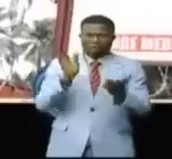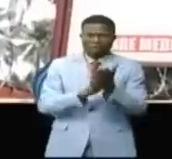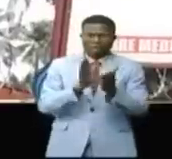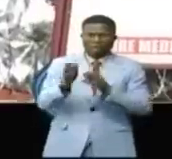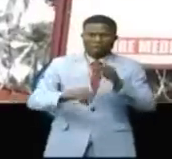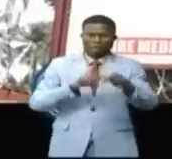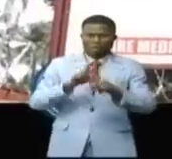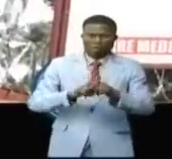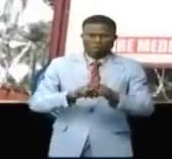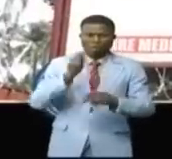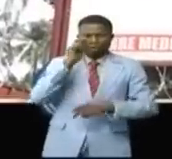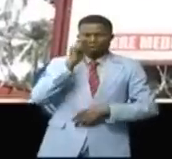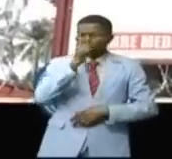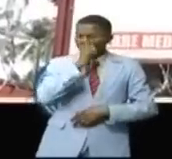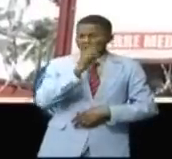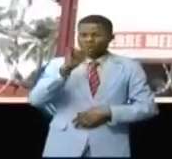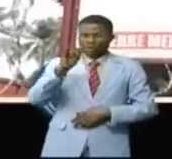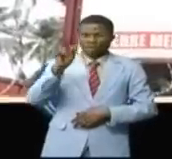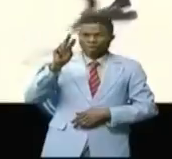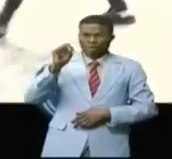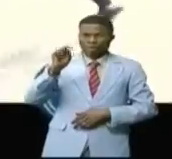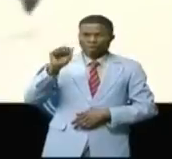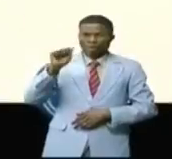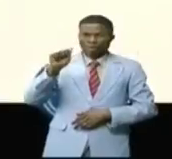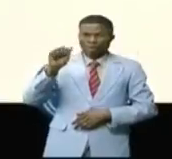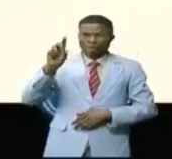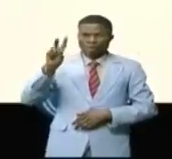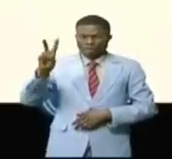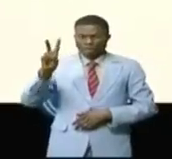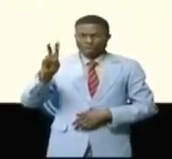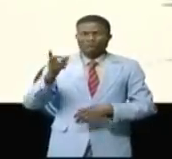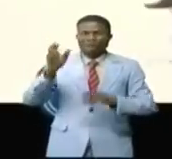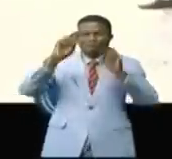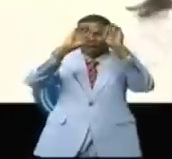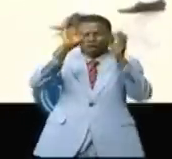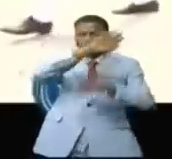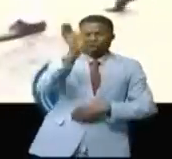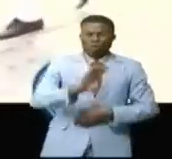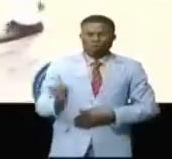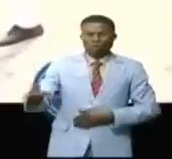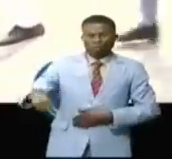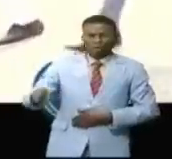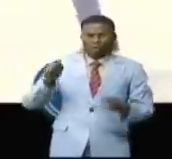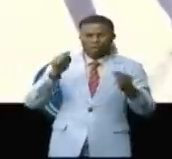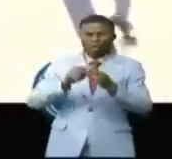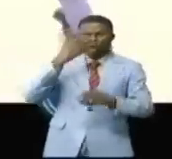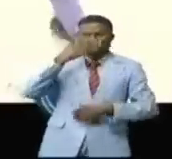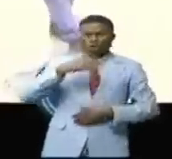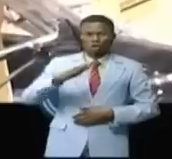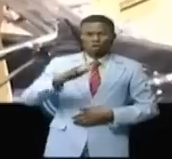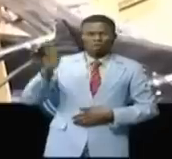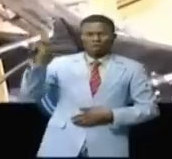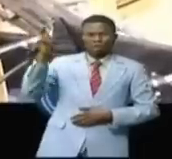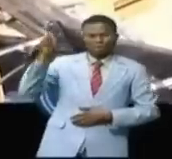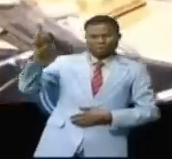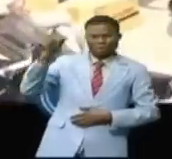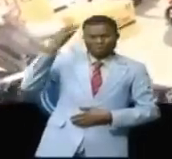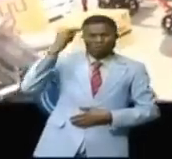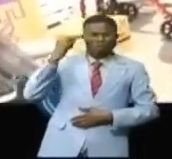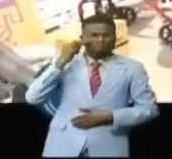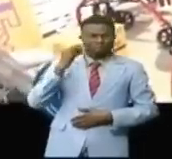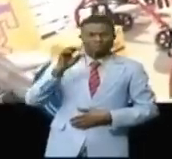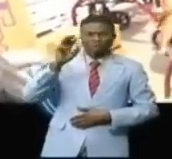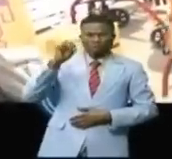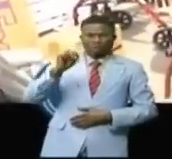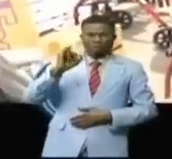pour aveugles qui n'avait on cible située à gongué jusqu'au centre médical qu'il connaît le ministre mutinga mutuishayi